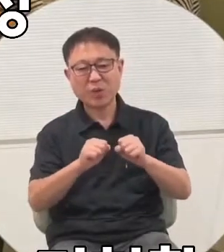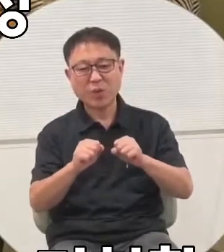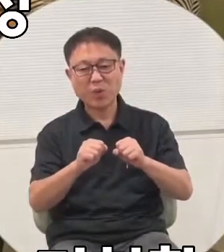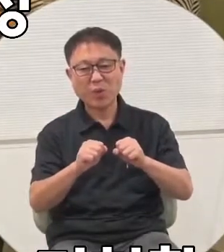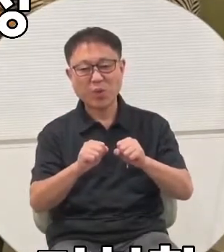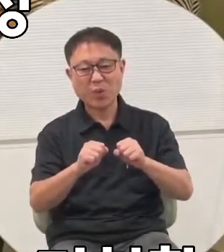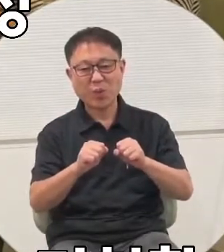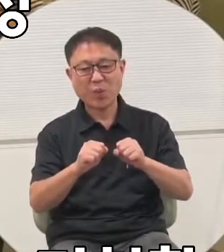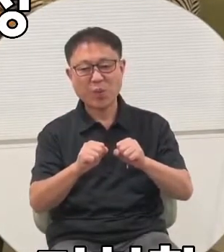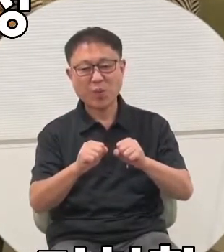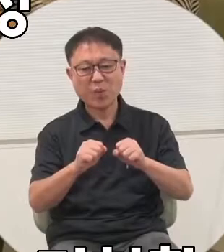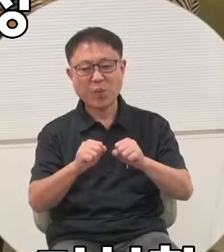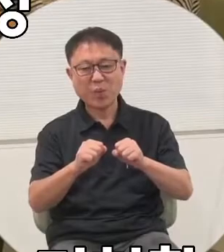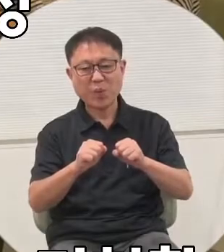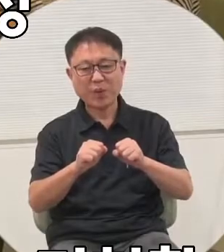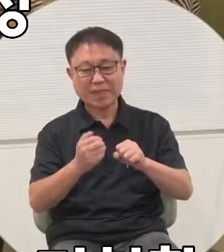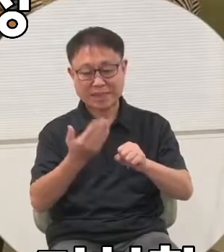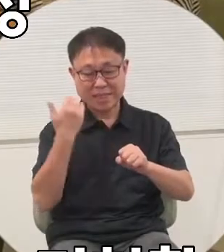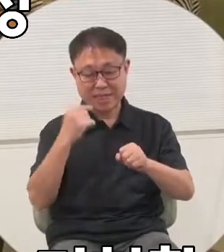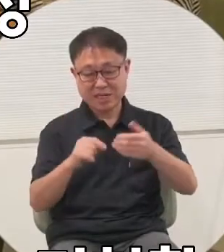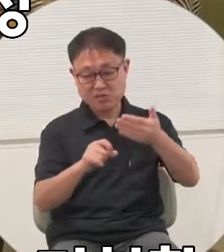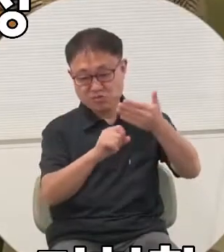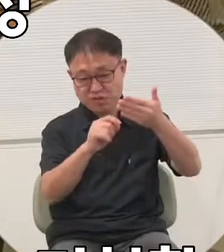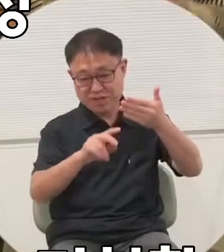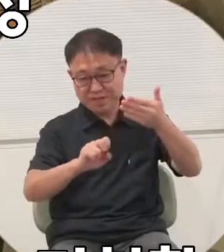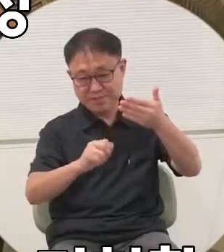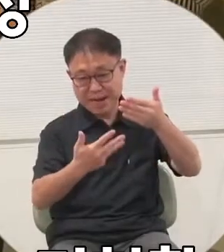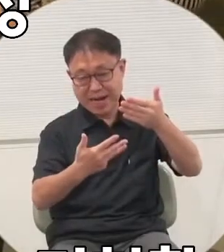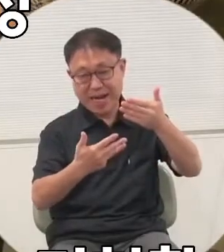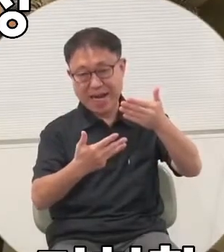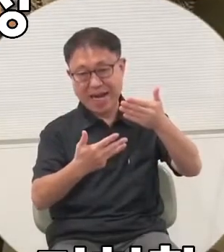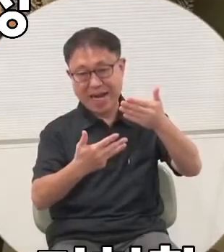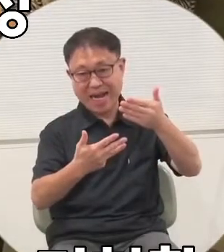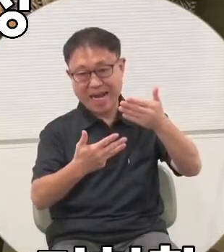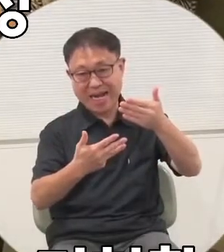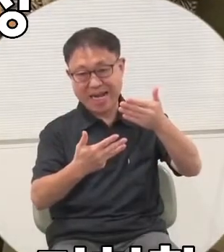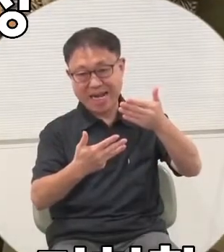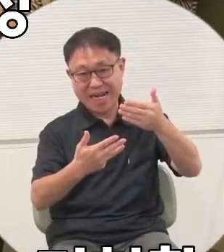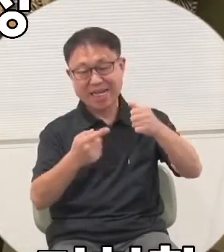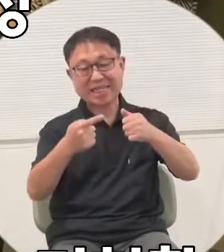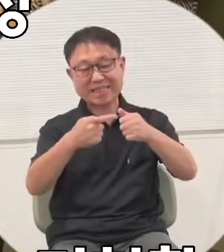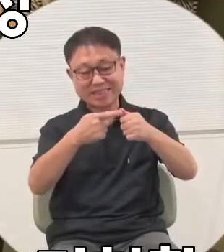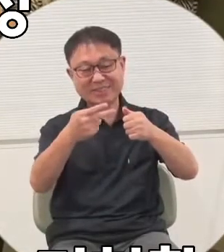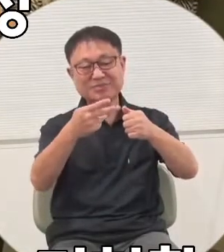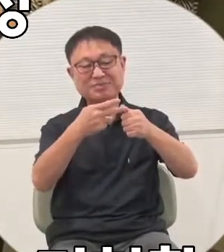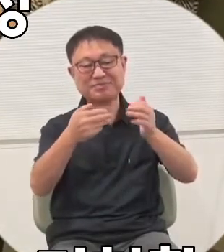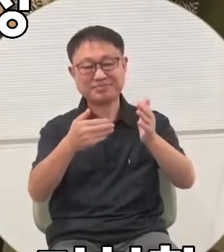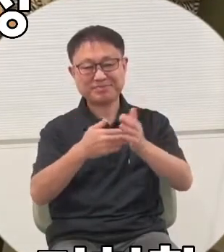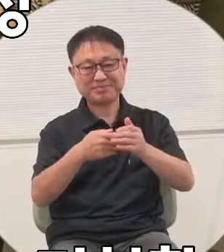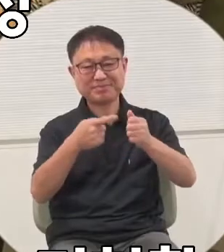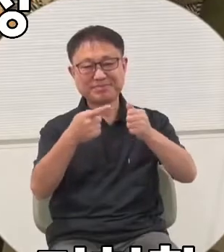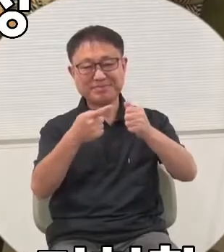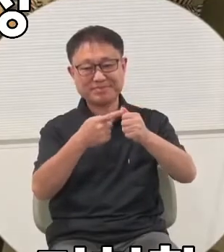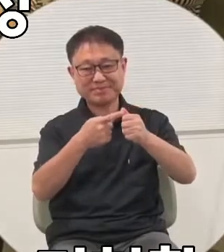활동가 연대하고는 지난 9월 28일 날 두 번째 했습니다. 첫 번째는 7월 8일 창립 총회를